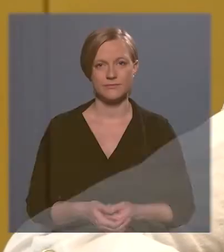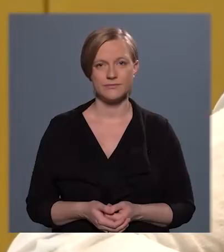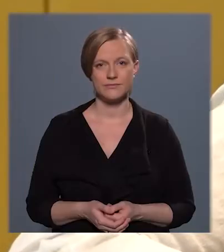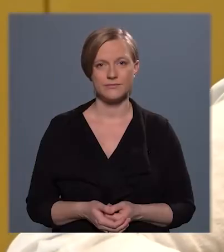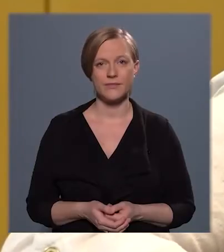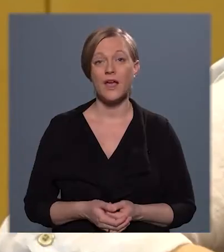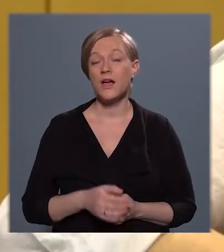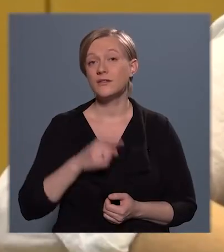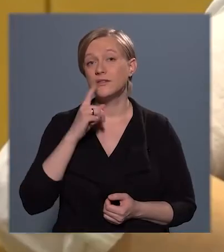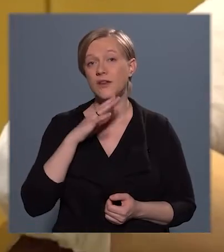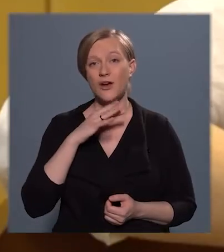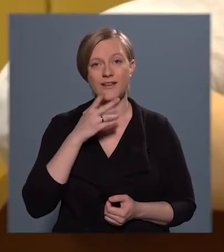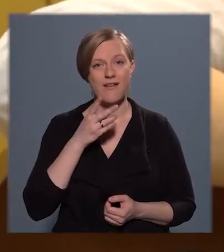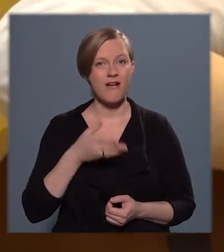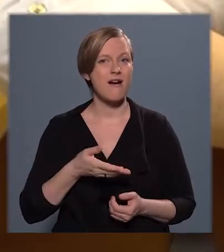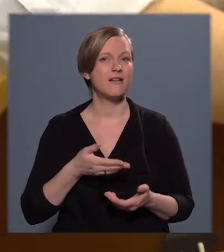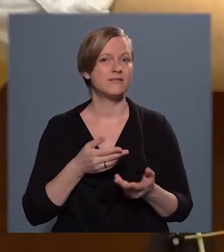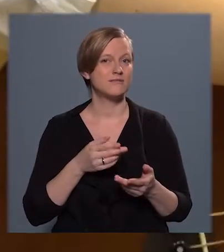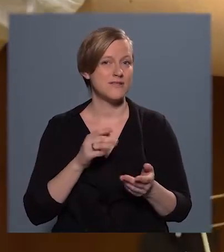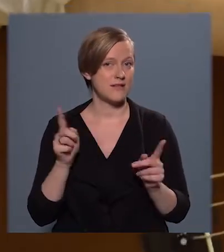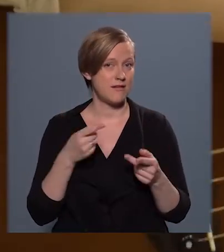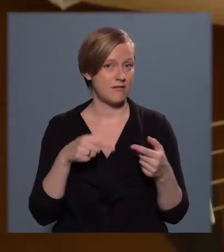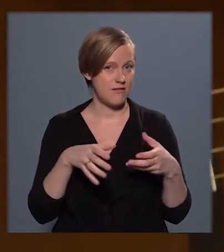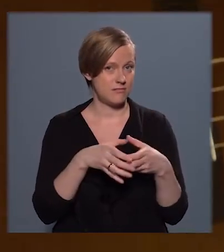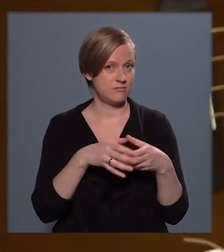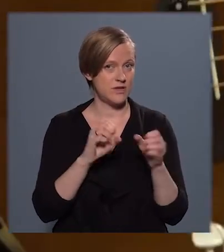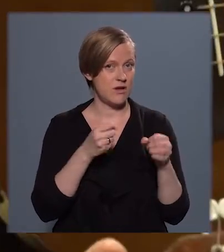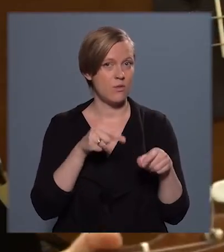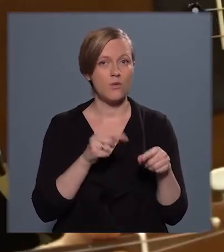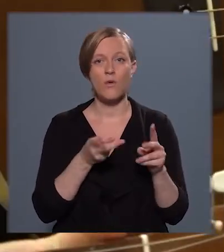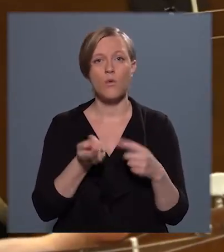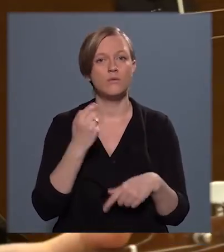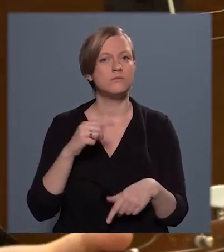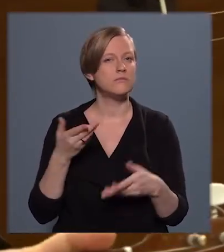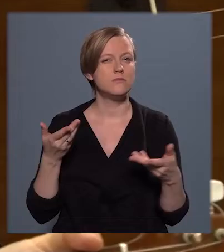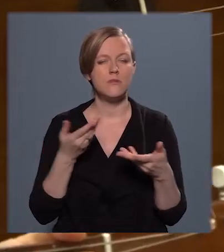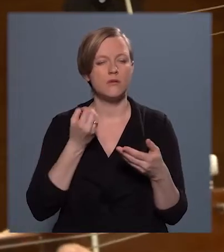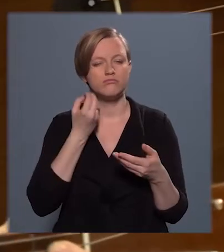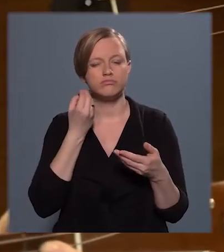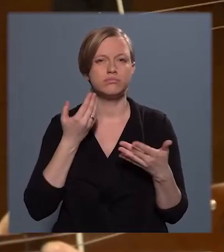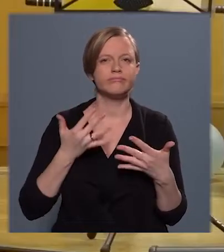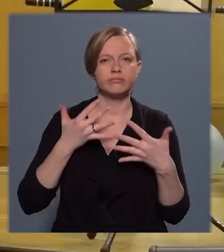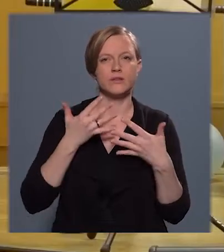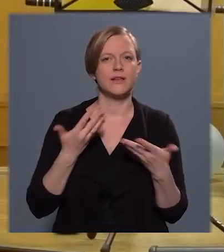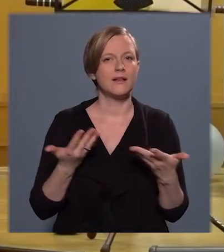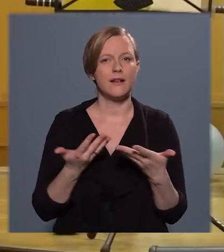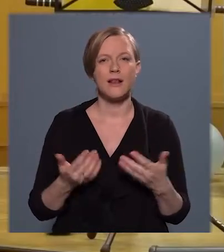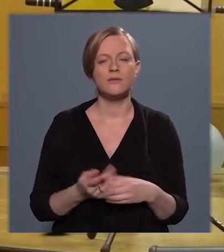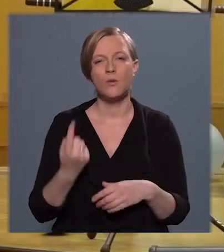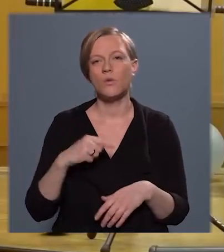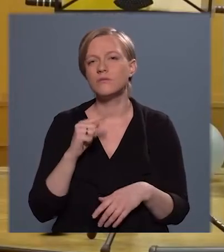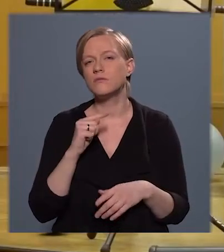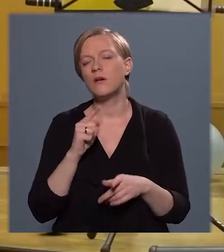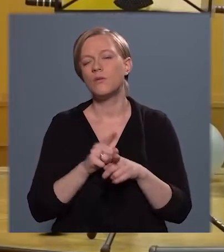A Trákia zenekar, amikor gyakorol, akkor honnan veszi az ihletet, illetve honnan